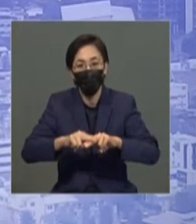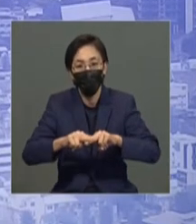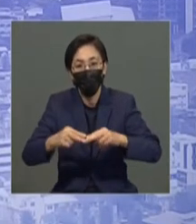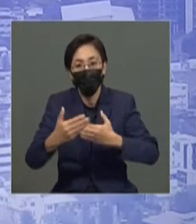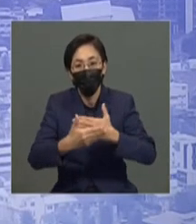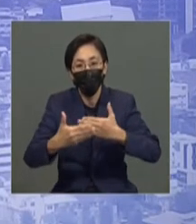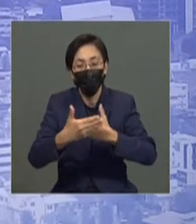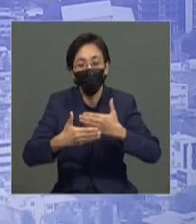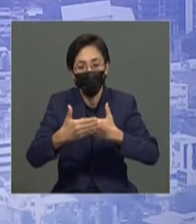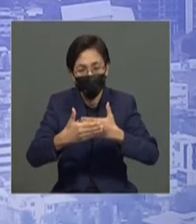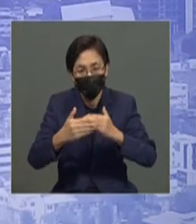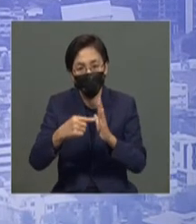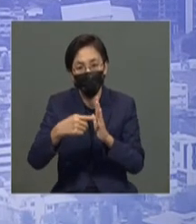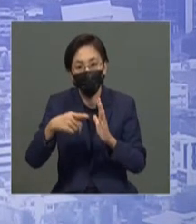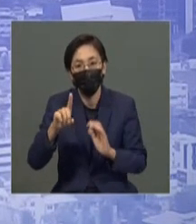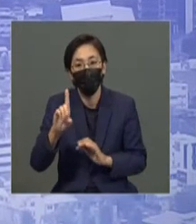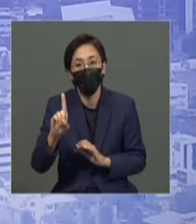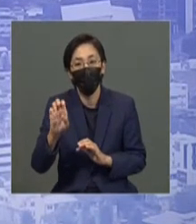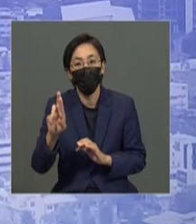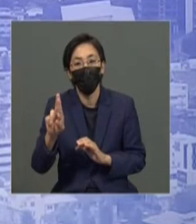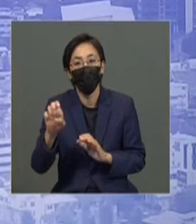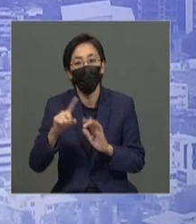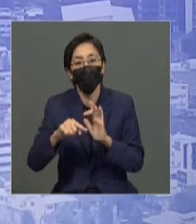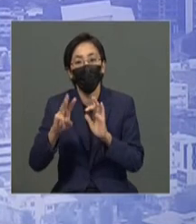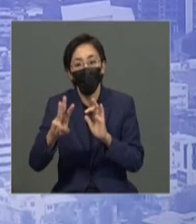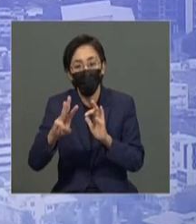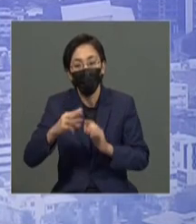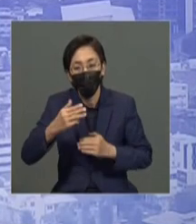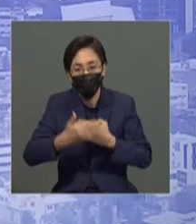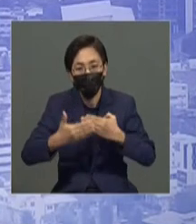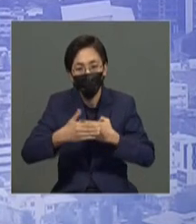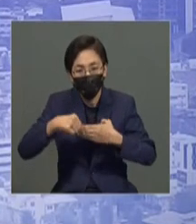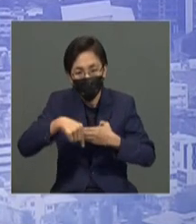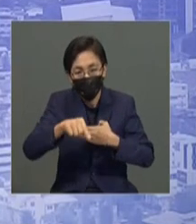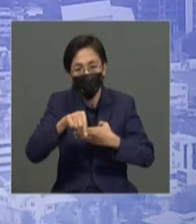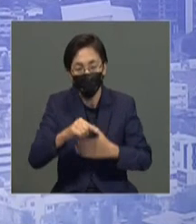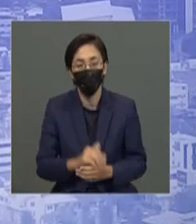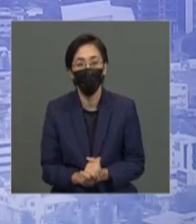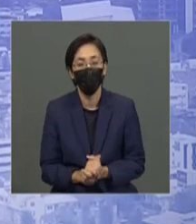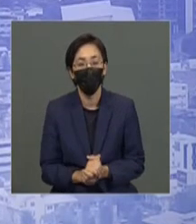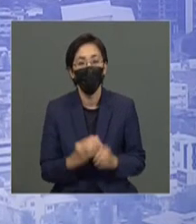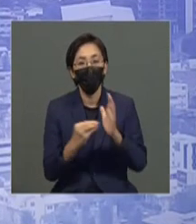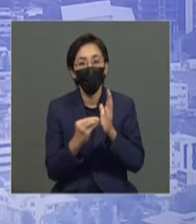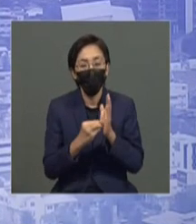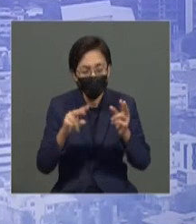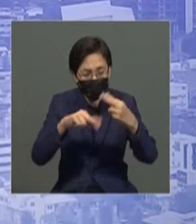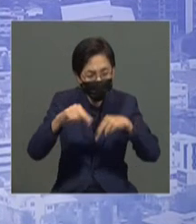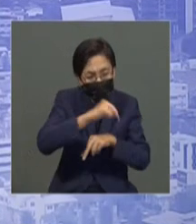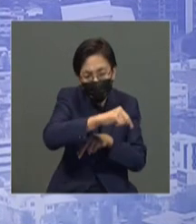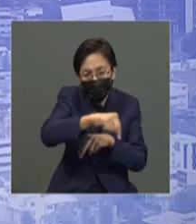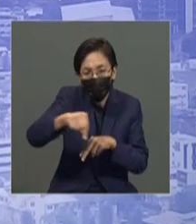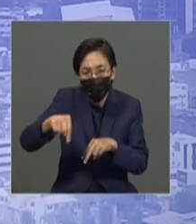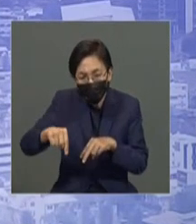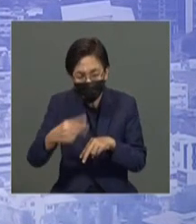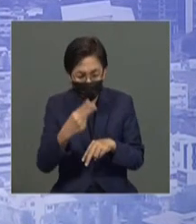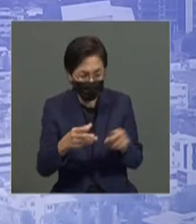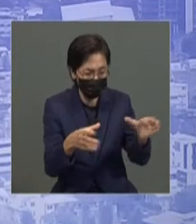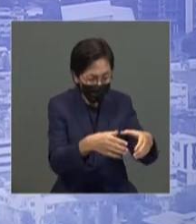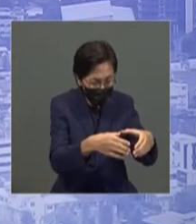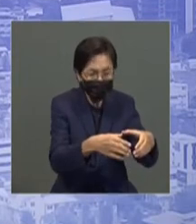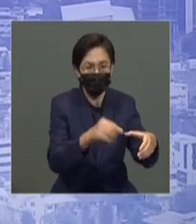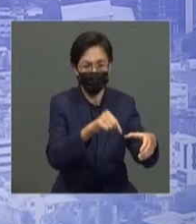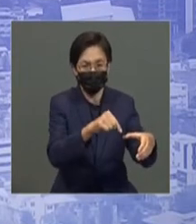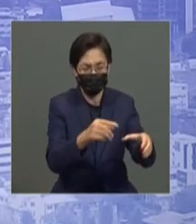ไฟสาย8ริ้วอันนี้เป็นตัวอย่างให้ท่านเห็นภาพว่าการกระจายตรวจเนี่ยกทมระดมตรวจตามคลัสเตอร์ที่ก